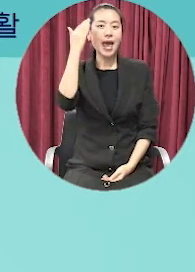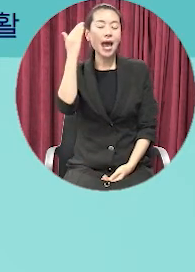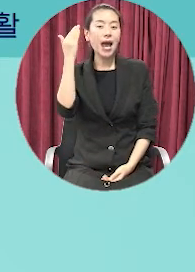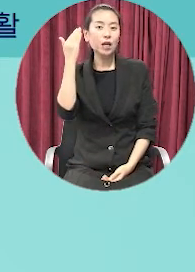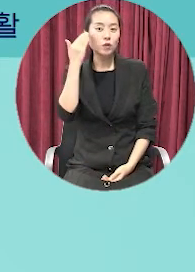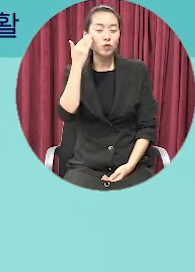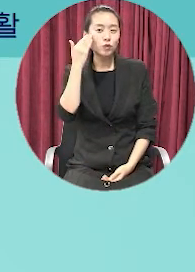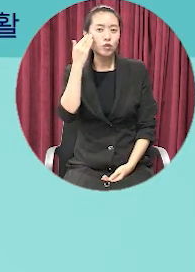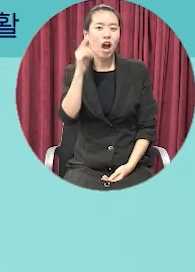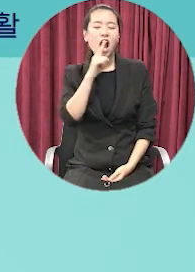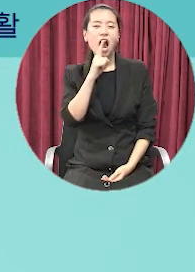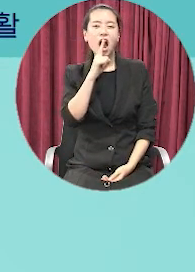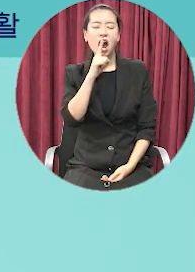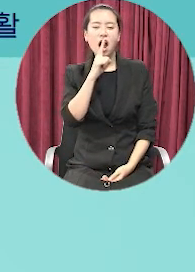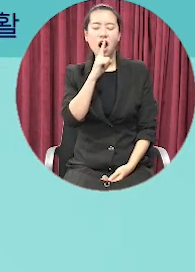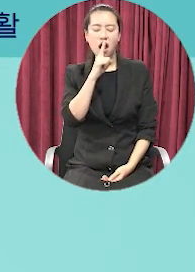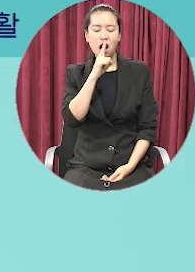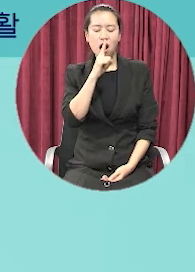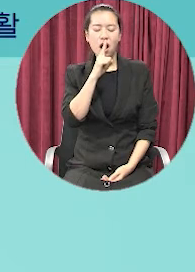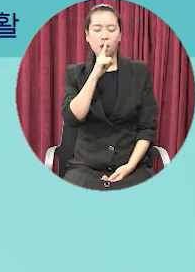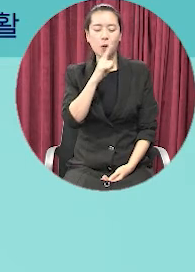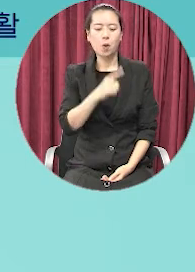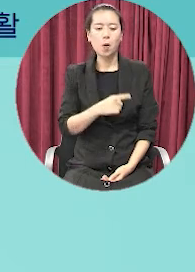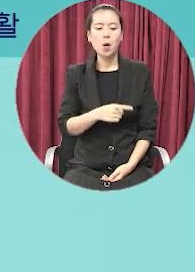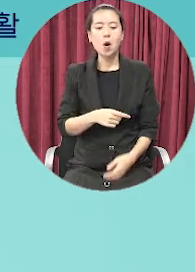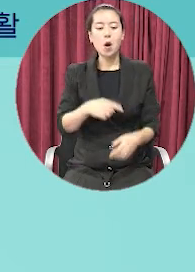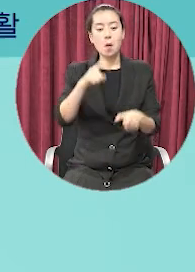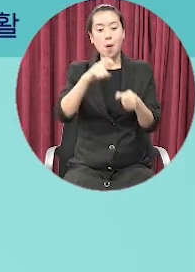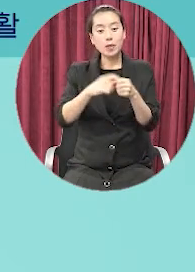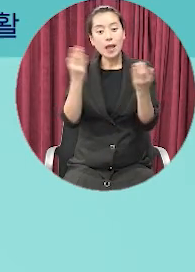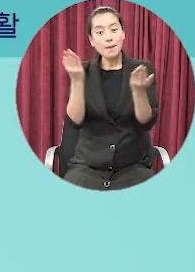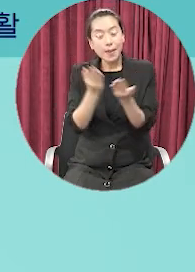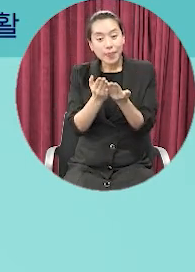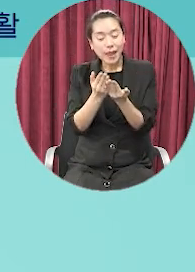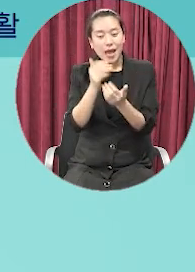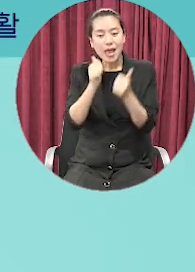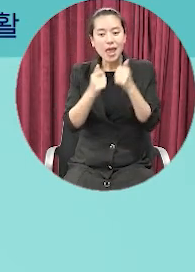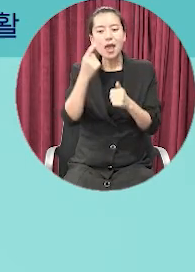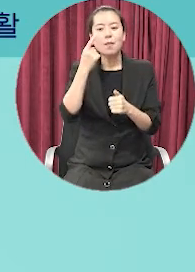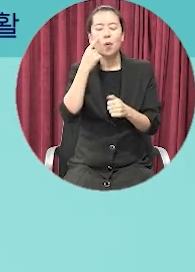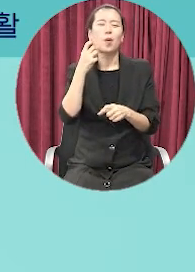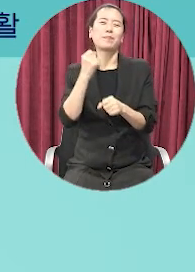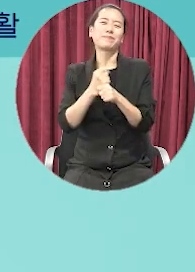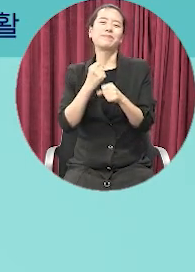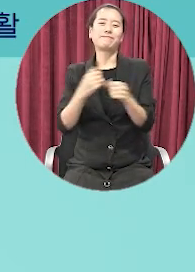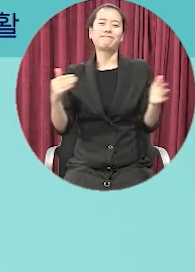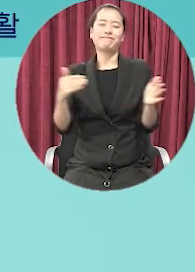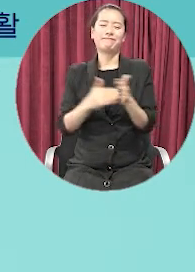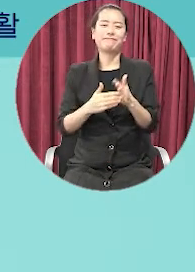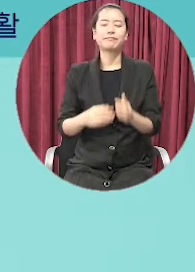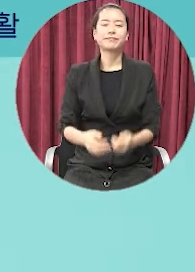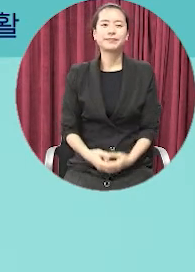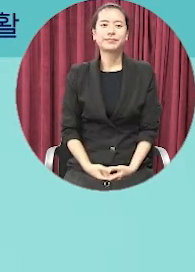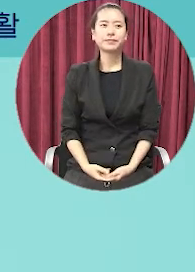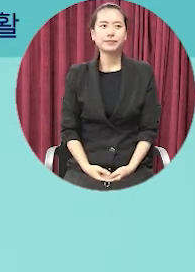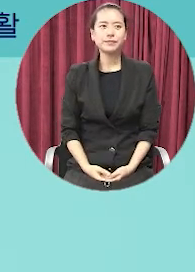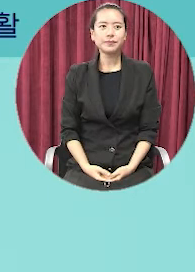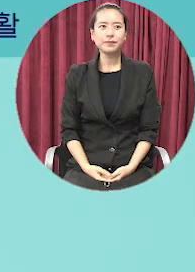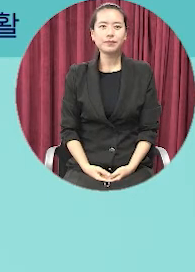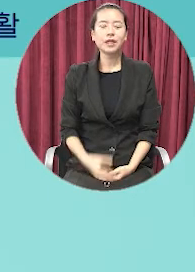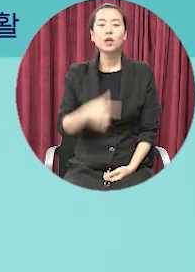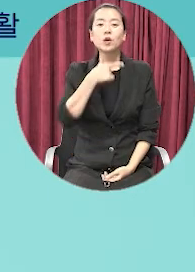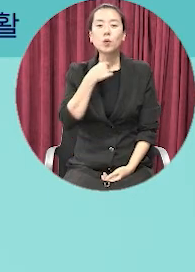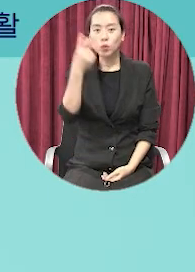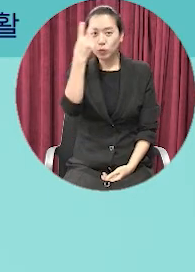한글판을 타당도 검증까지 해서 이거를 이용을 했습니다. 니즈